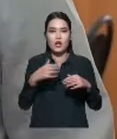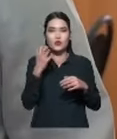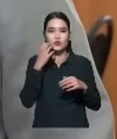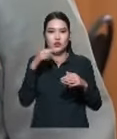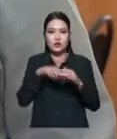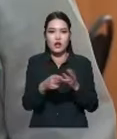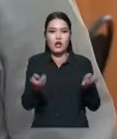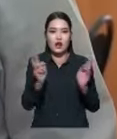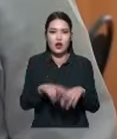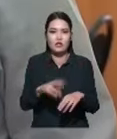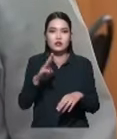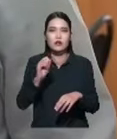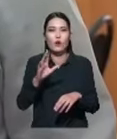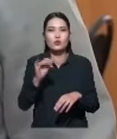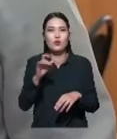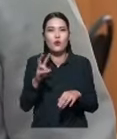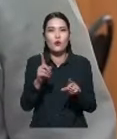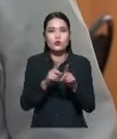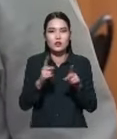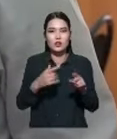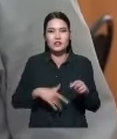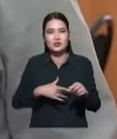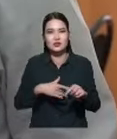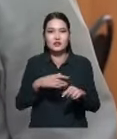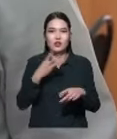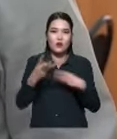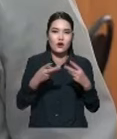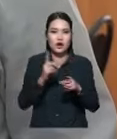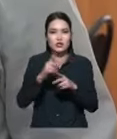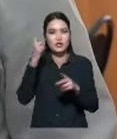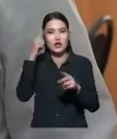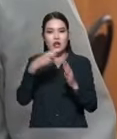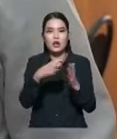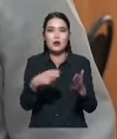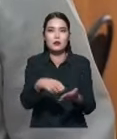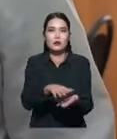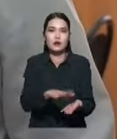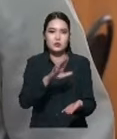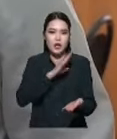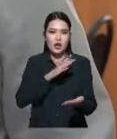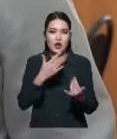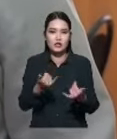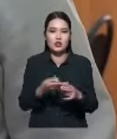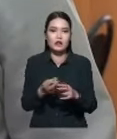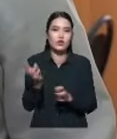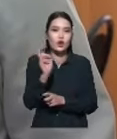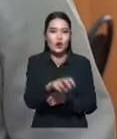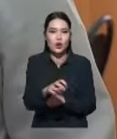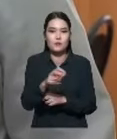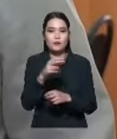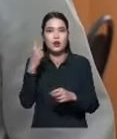мезгілінде токсикоз деген бар. Екі қабат әйелдің жаңа балаға жүктілік мезгілінде жаңа жүрек айнып, құсып, бас